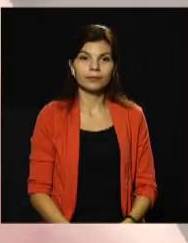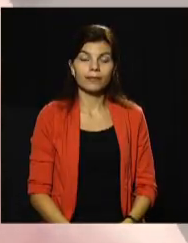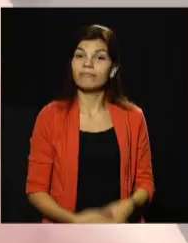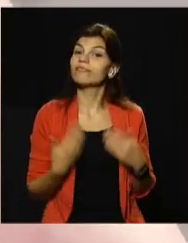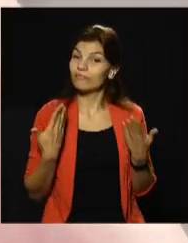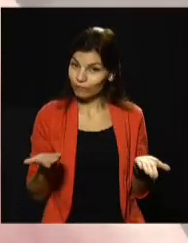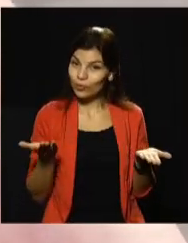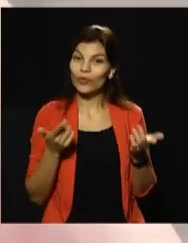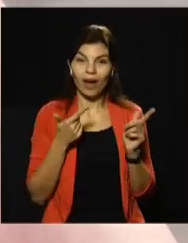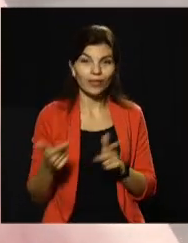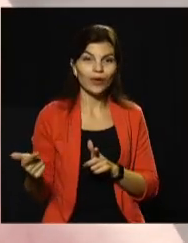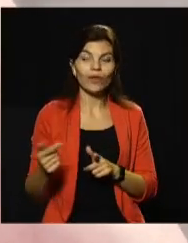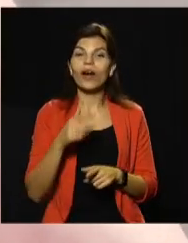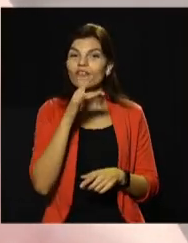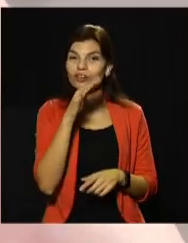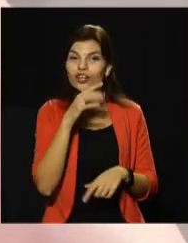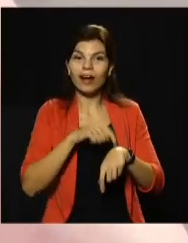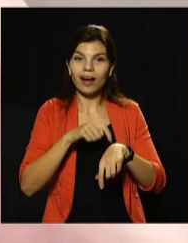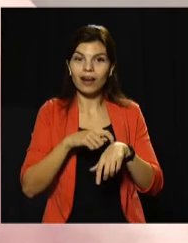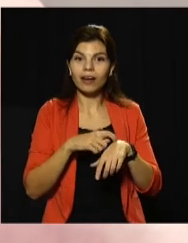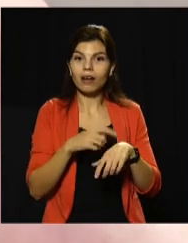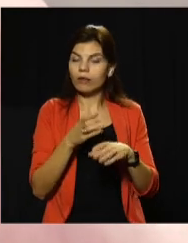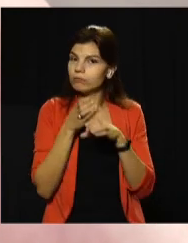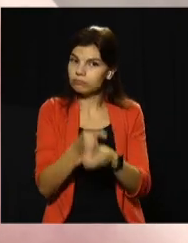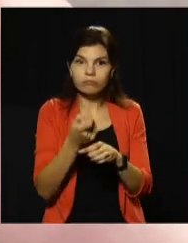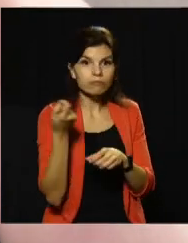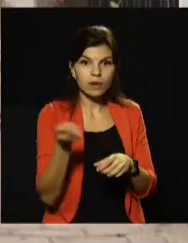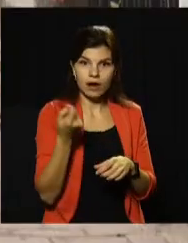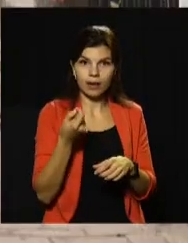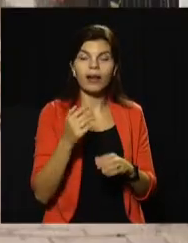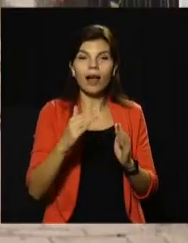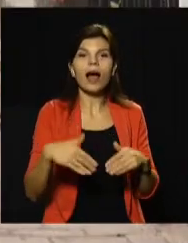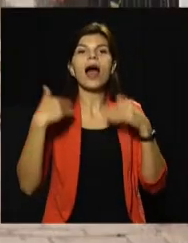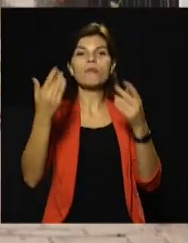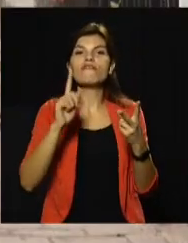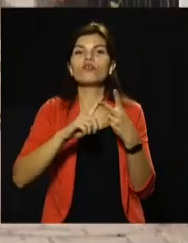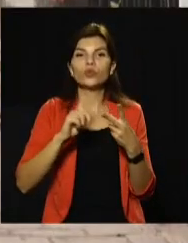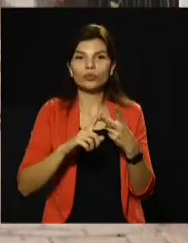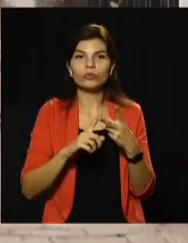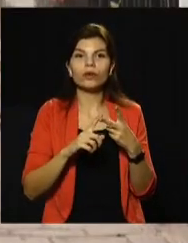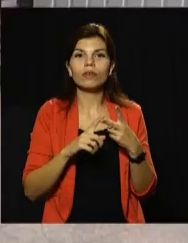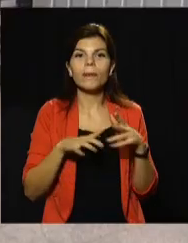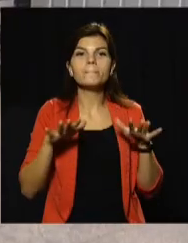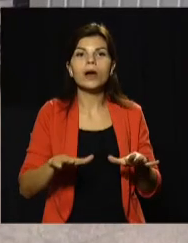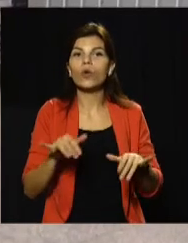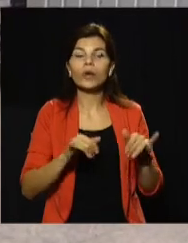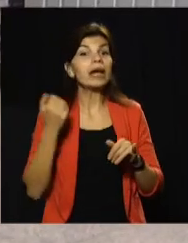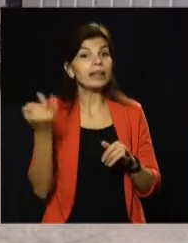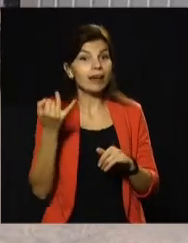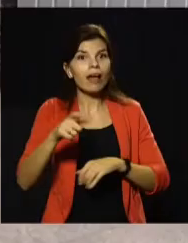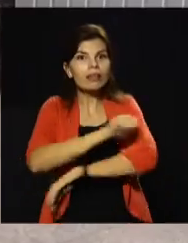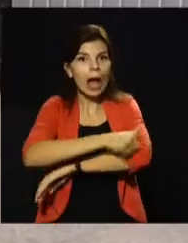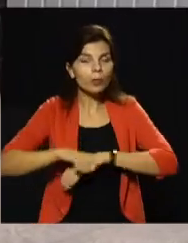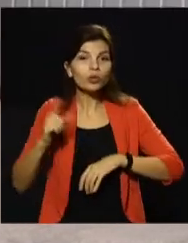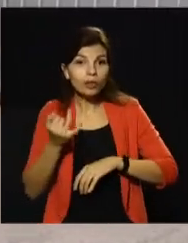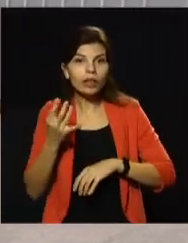Все, готово. Час проходження квесту обмежений, тому рушаємо до наступної локації. Щоб розгадати всі цікавинки набережної,